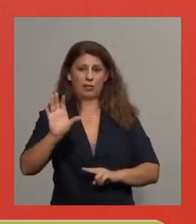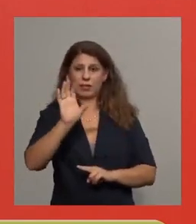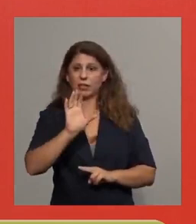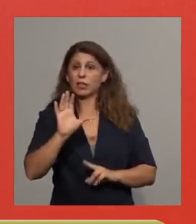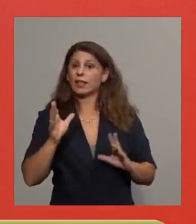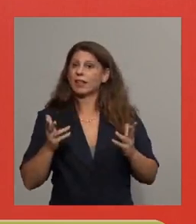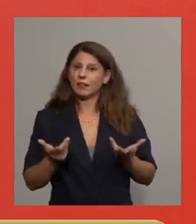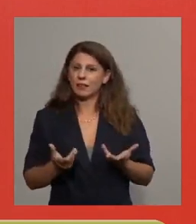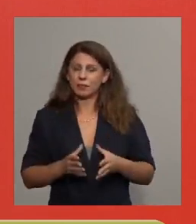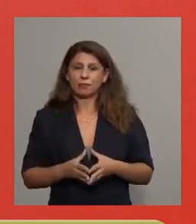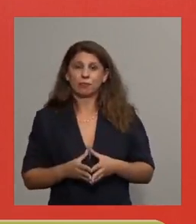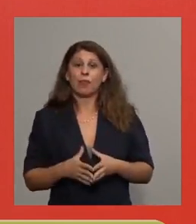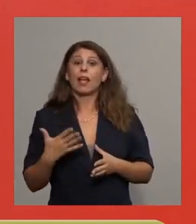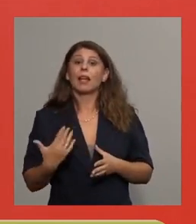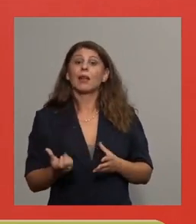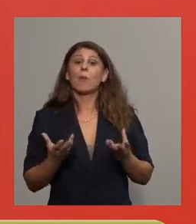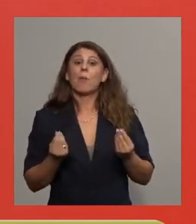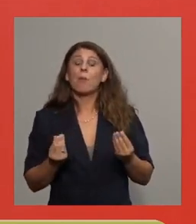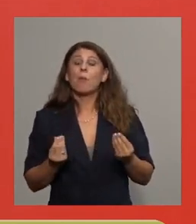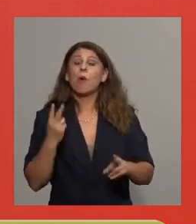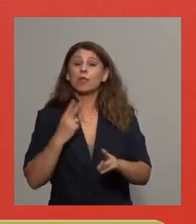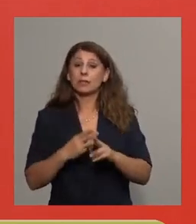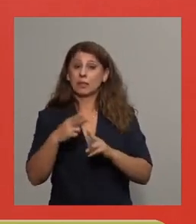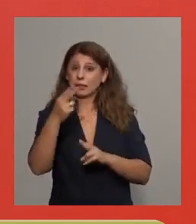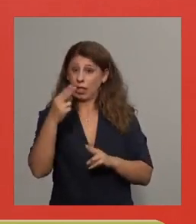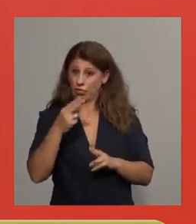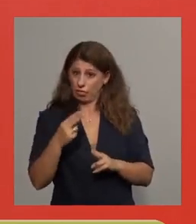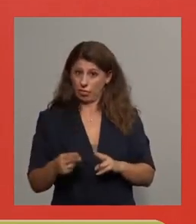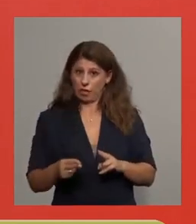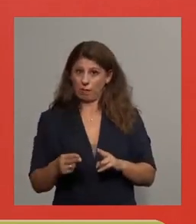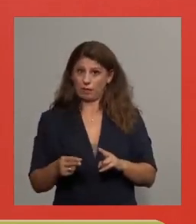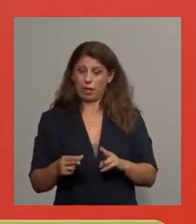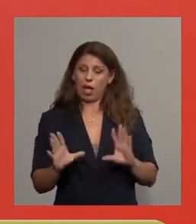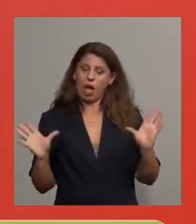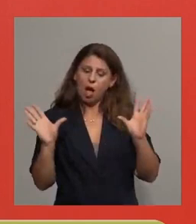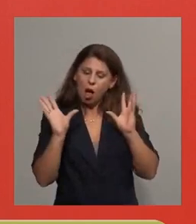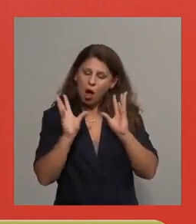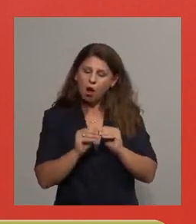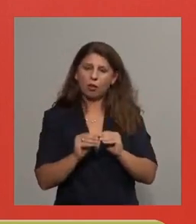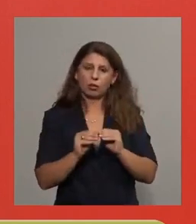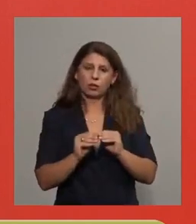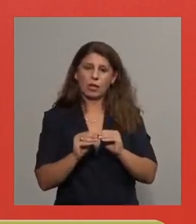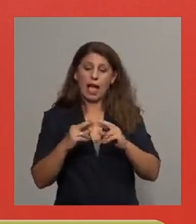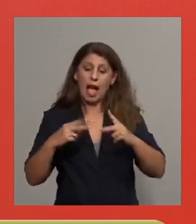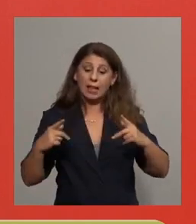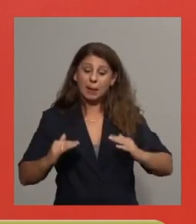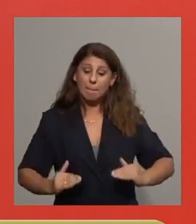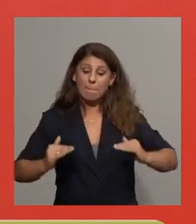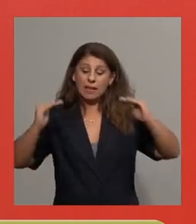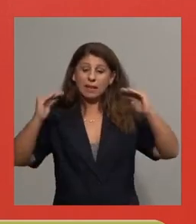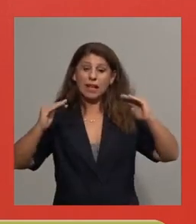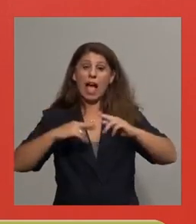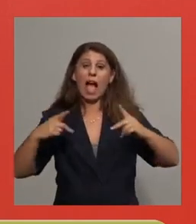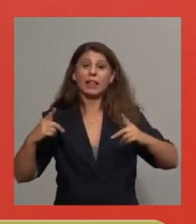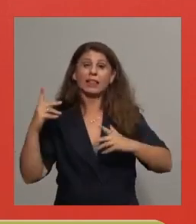Γιατί είναι πολύ κρίσιμα ζητήματα η ολοκληρωμένη αντιπλημμυρική,